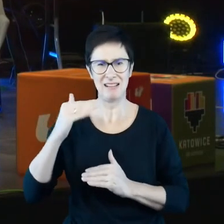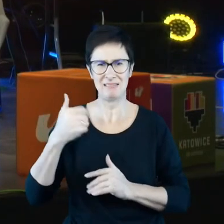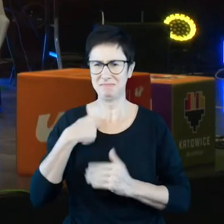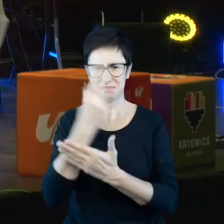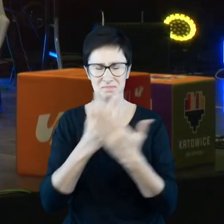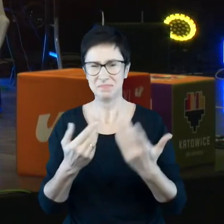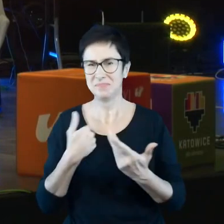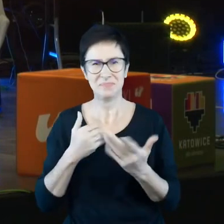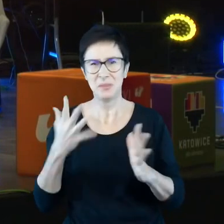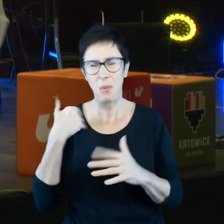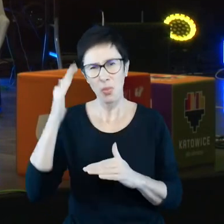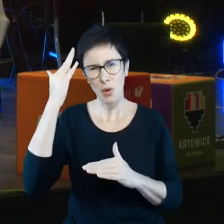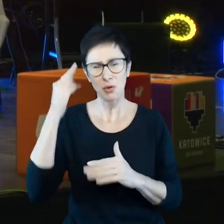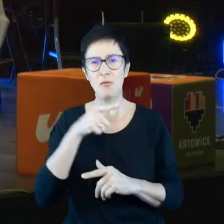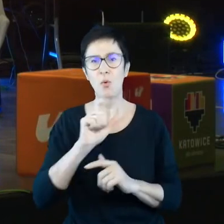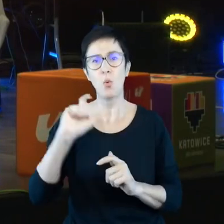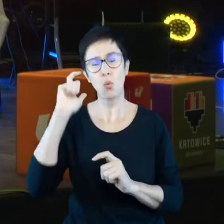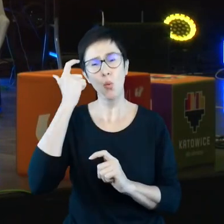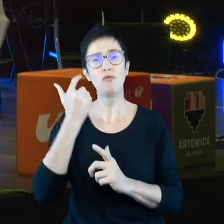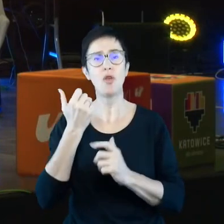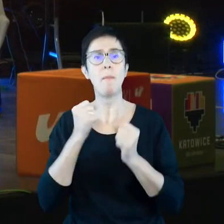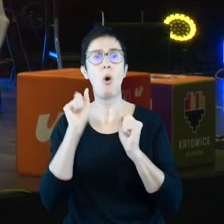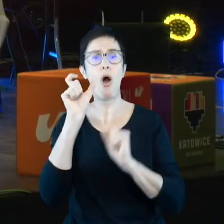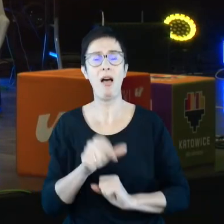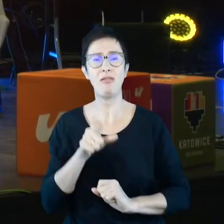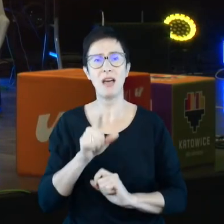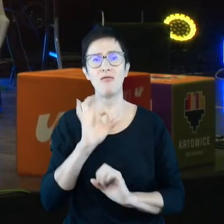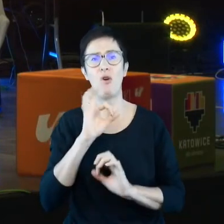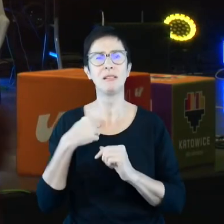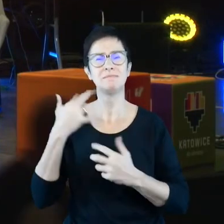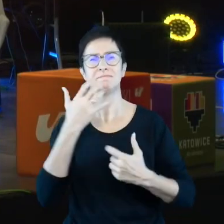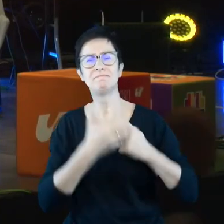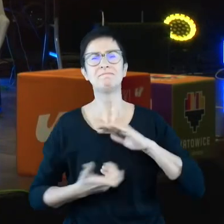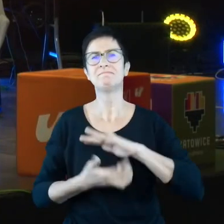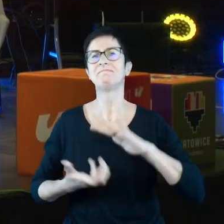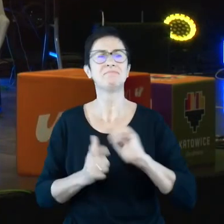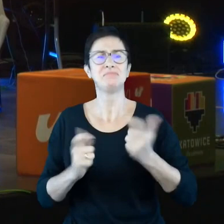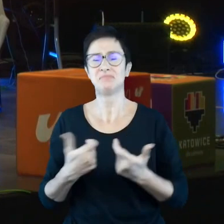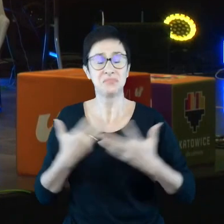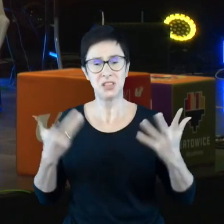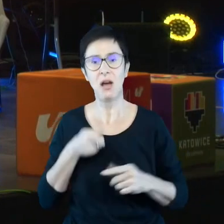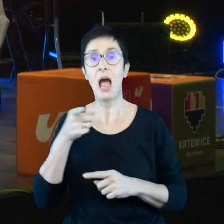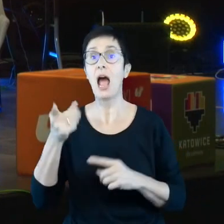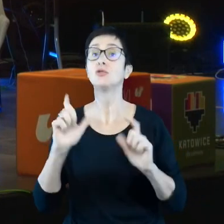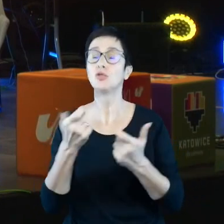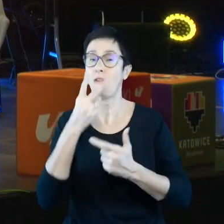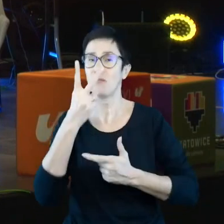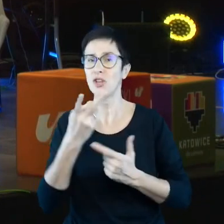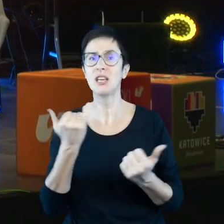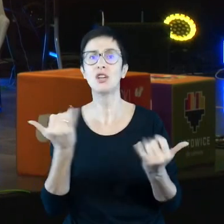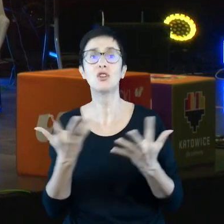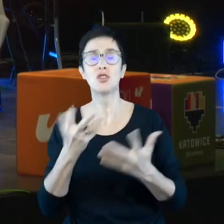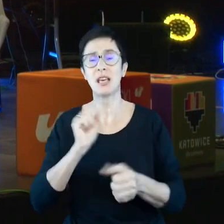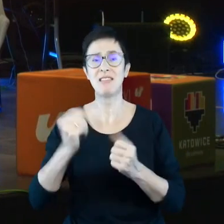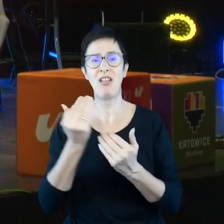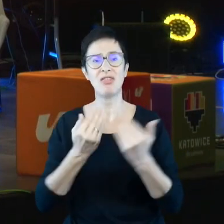ogóle dylematy tego głównego bohatera. A co pana profesora urzeka w tych dylematach i gdzie widzi pan ten największy potencjał do tego,